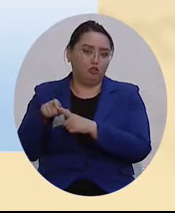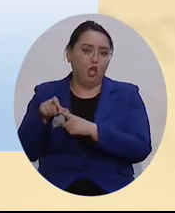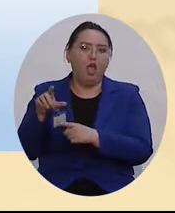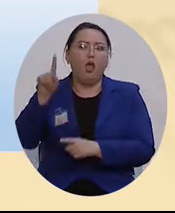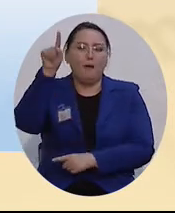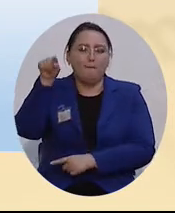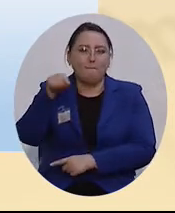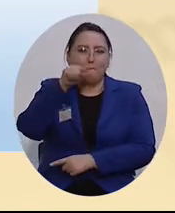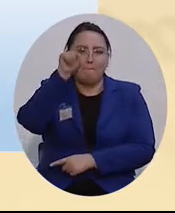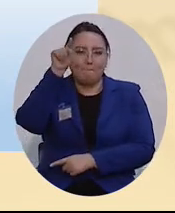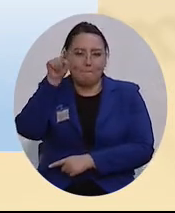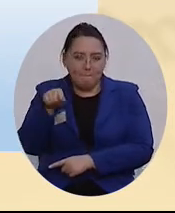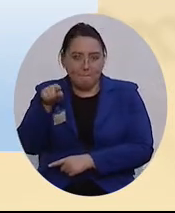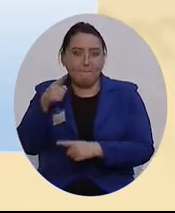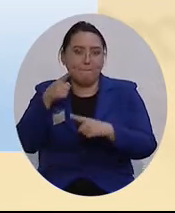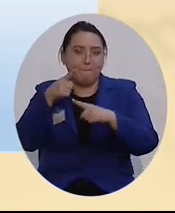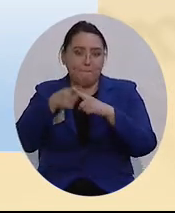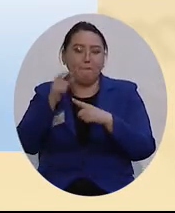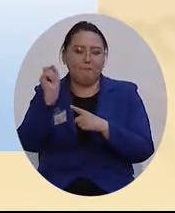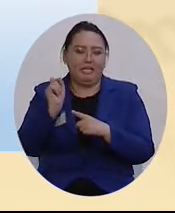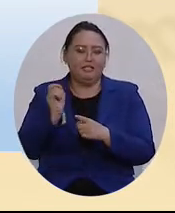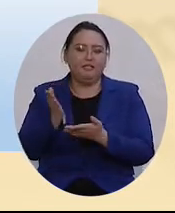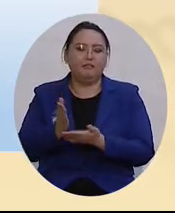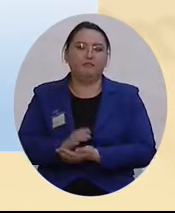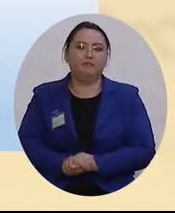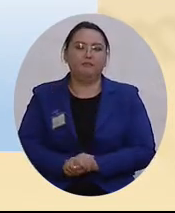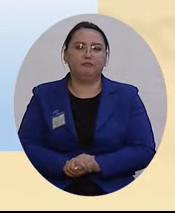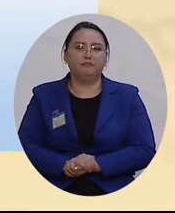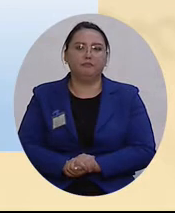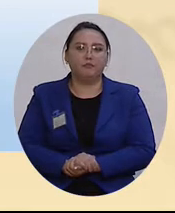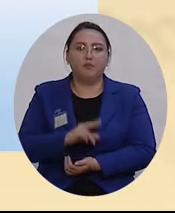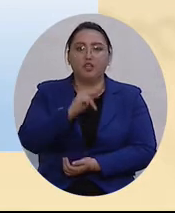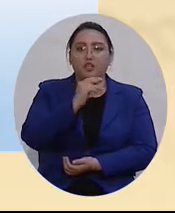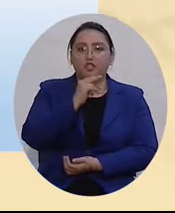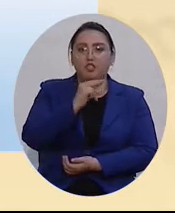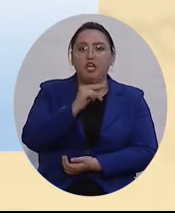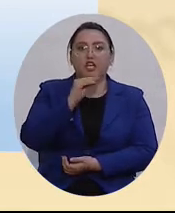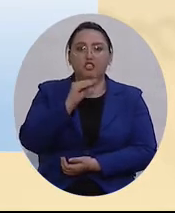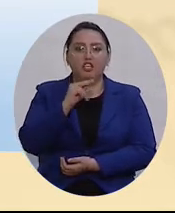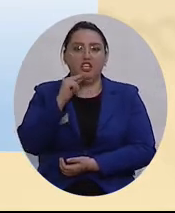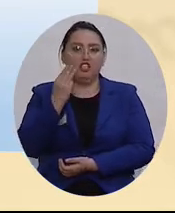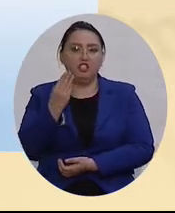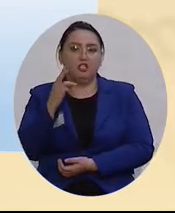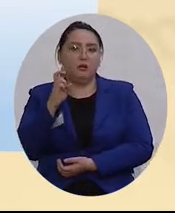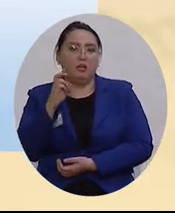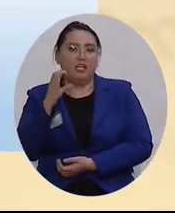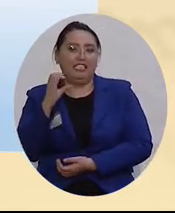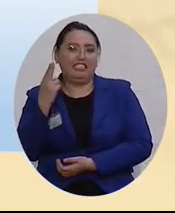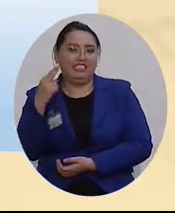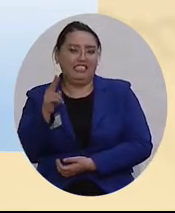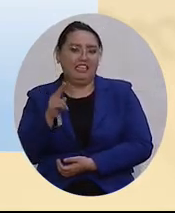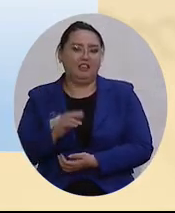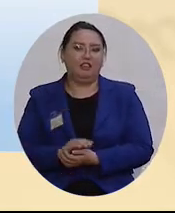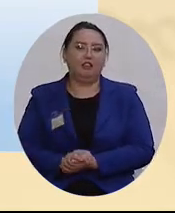гидэс жиргэлдгээ гэж өмнөх хичээл дээр үзсэн шүү дээ. За харин жич бусад тод буюу бусдаар үйлдвэл хэвийн га